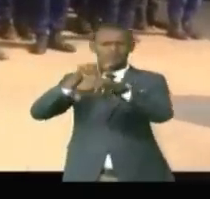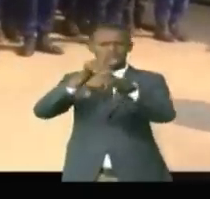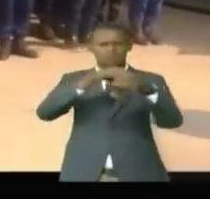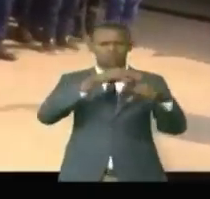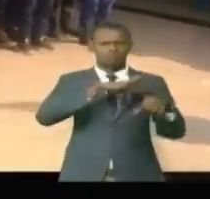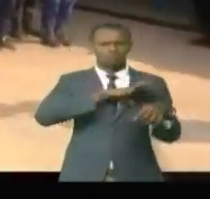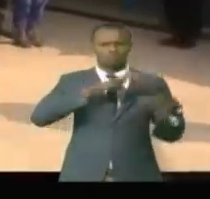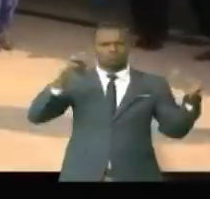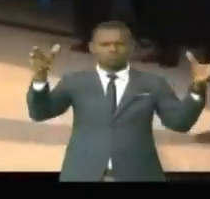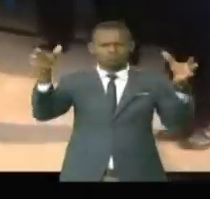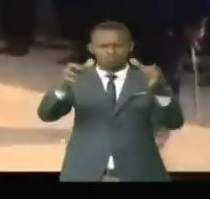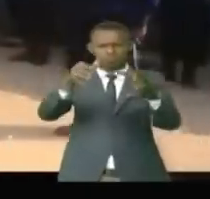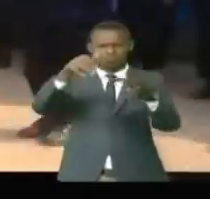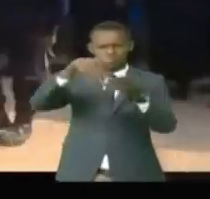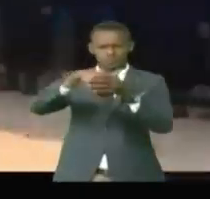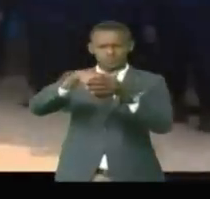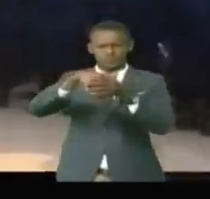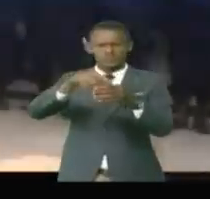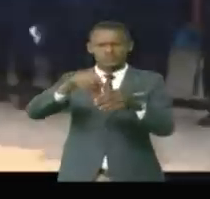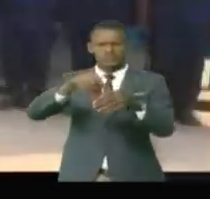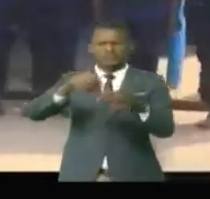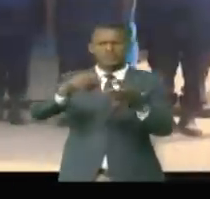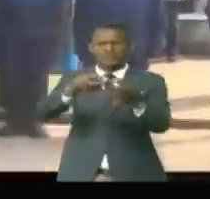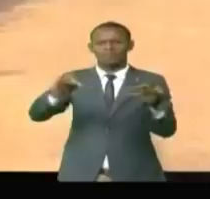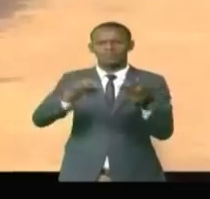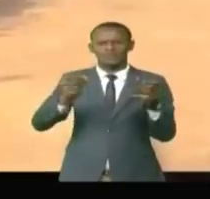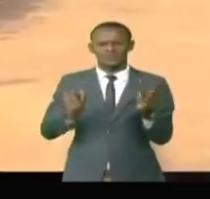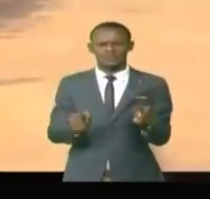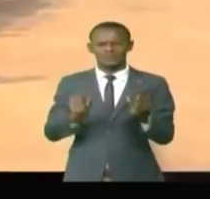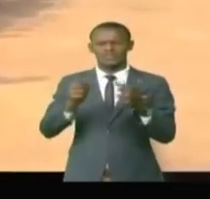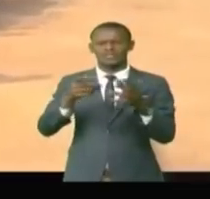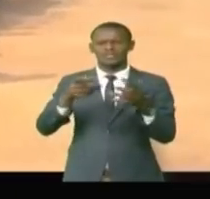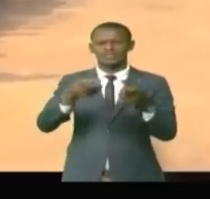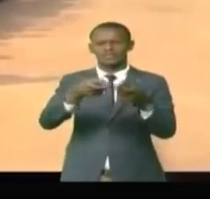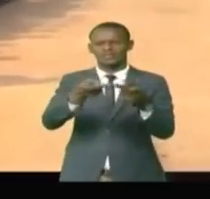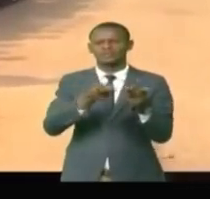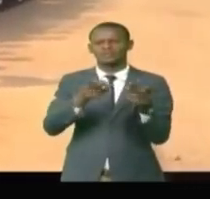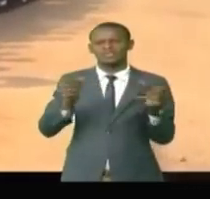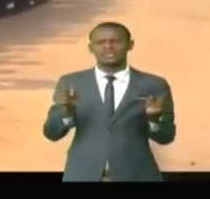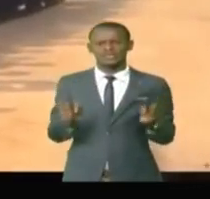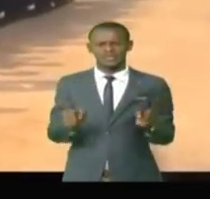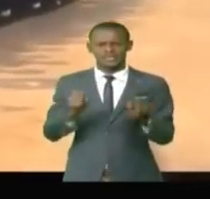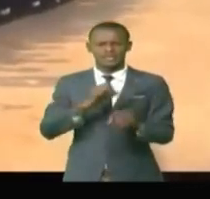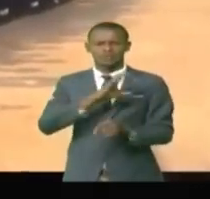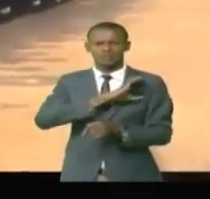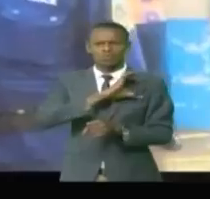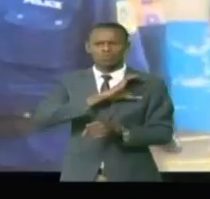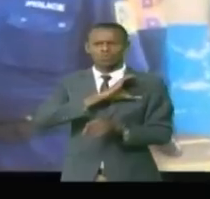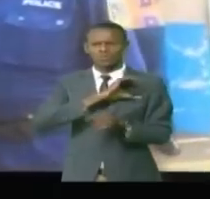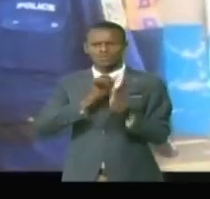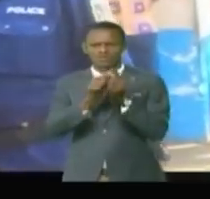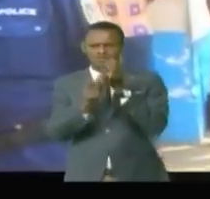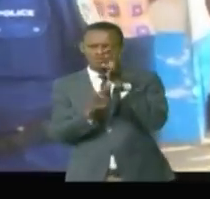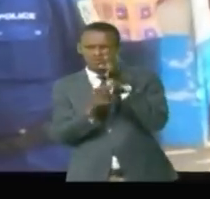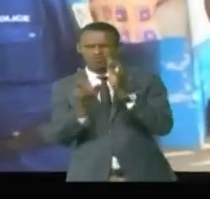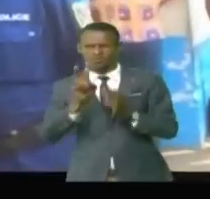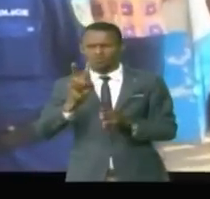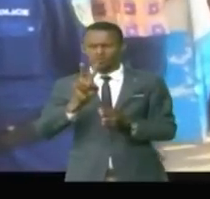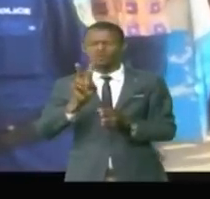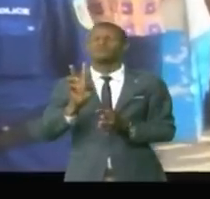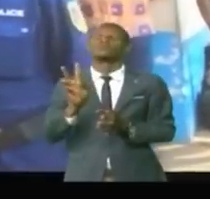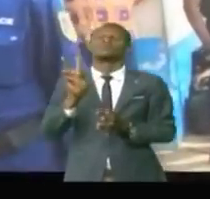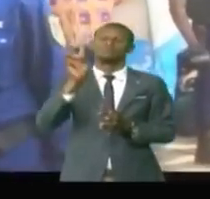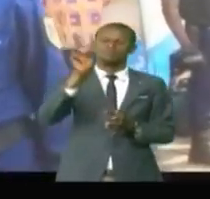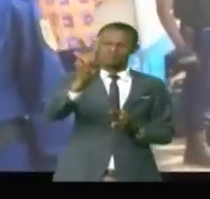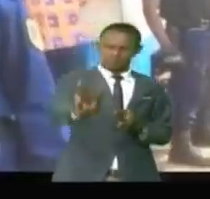du commissariat provincial de la PNC Kasaï oriental, assisté par les commissaires provinciaux John Chabouiné et son collègue Sébastien